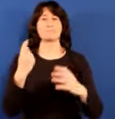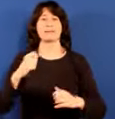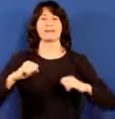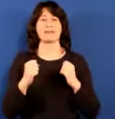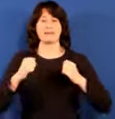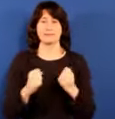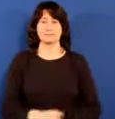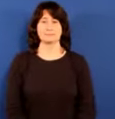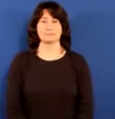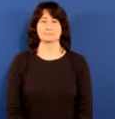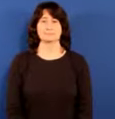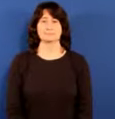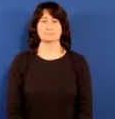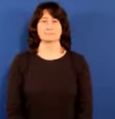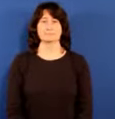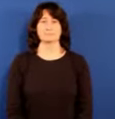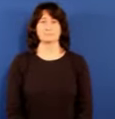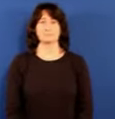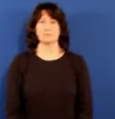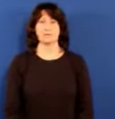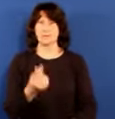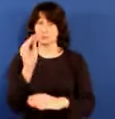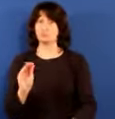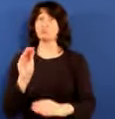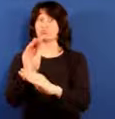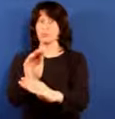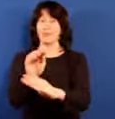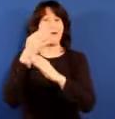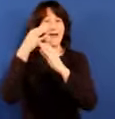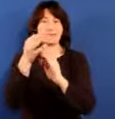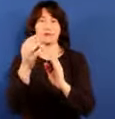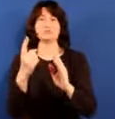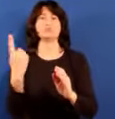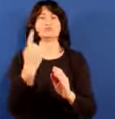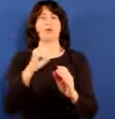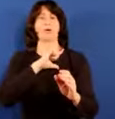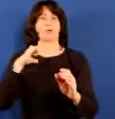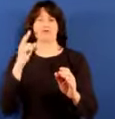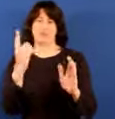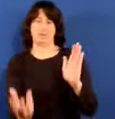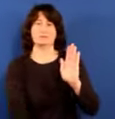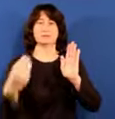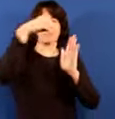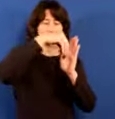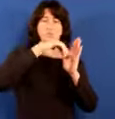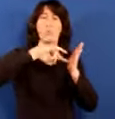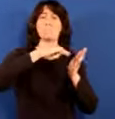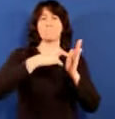ekologikoak. Hegaztiak kaioletan dituzten 8 ustiapenek guztira 509.000 oio